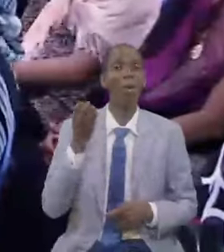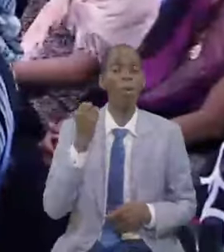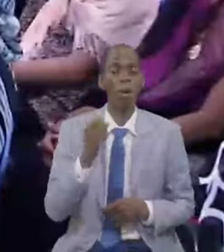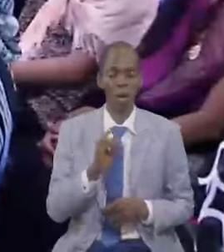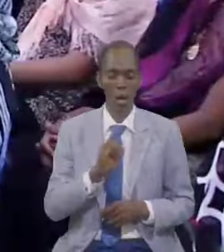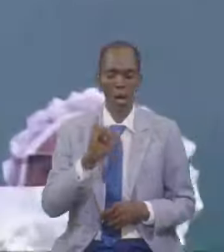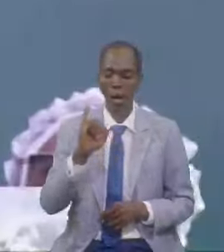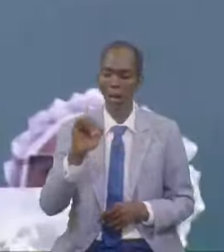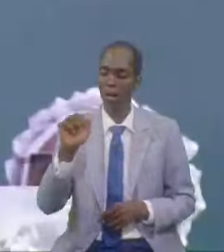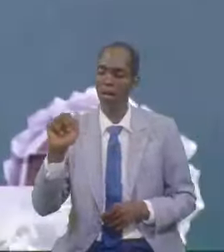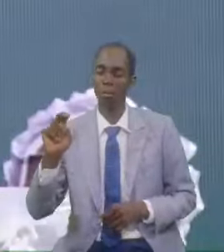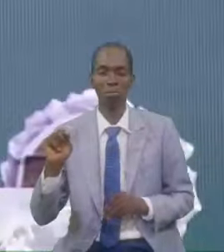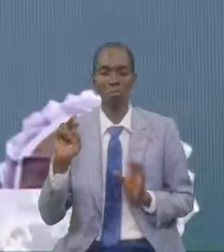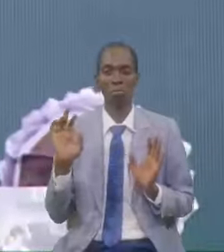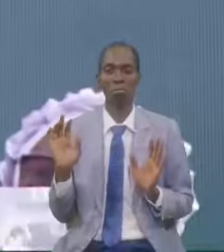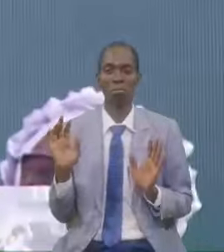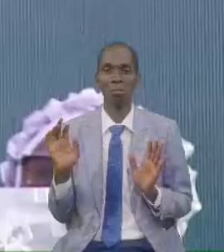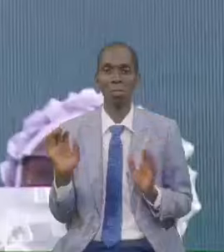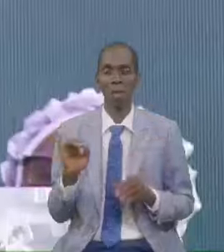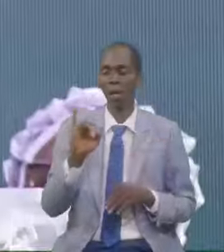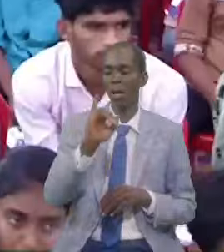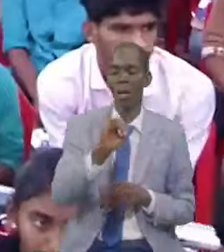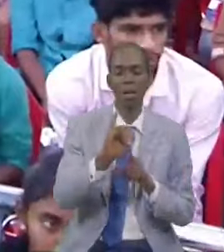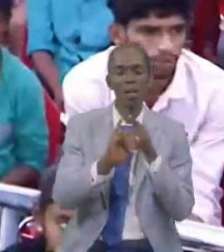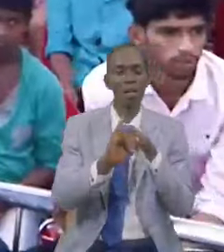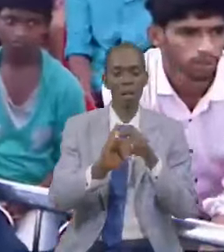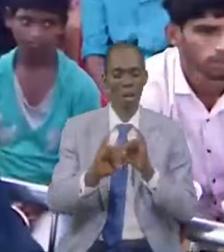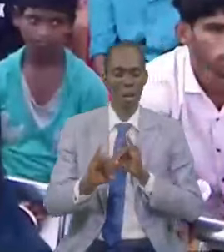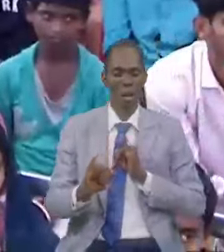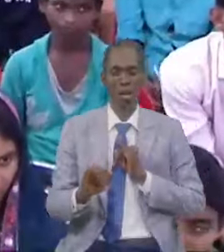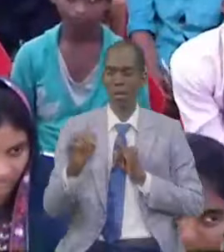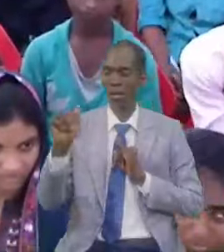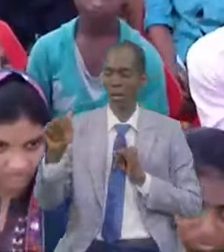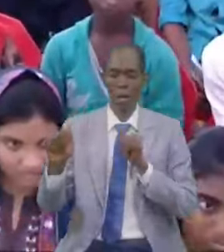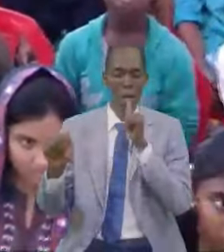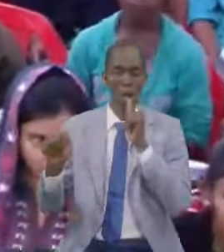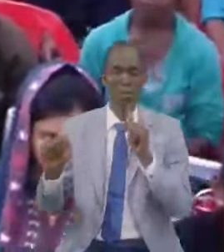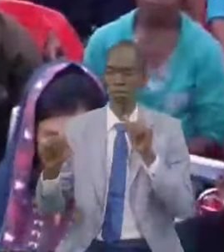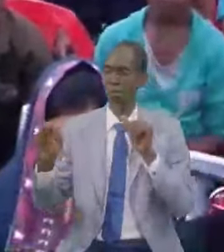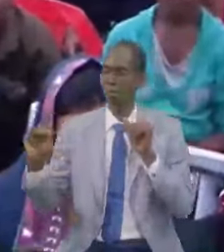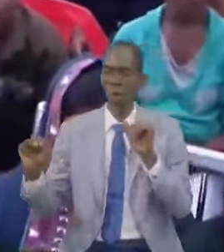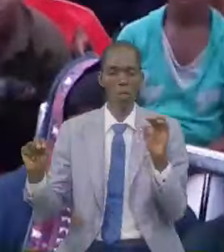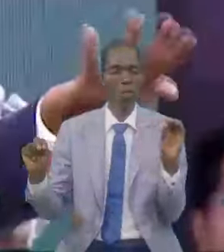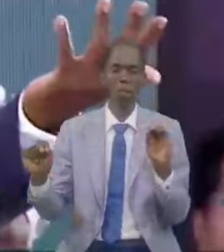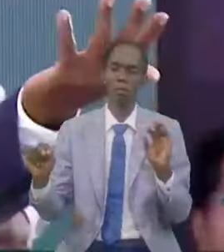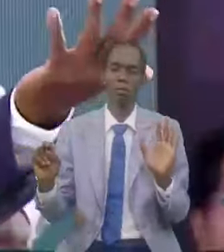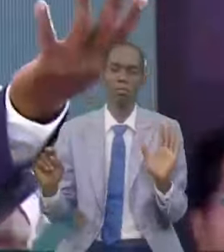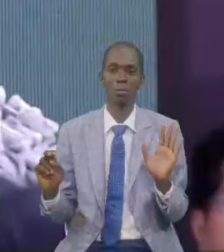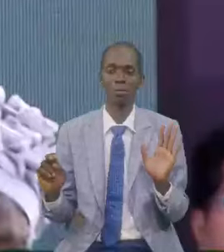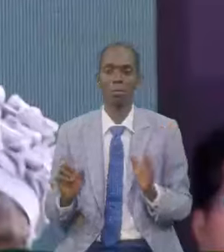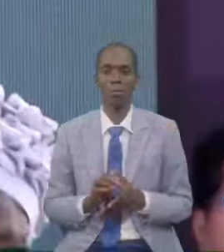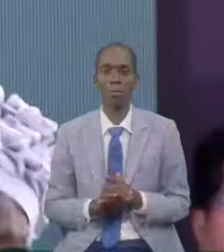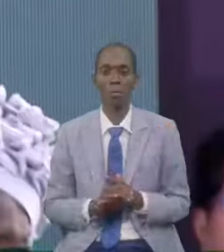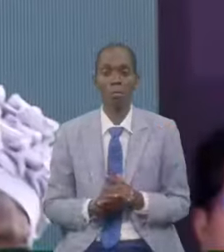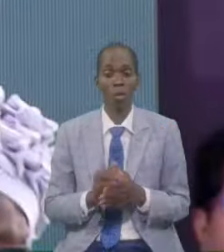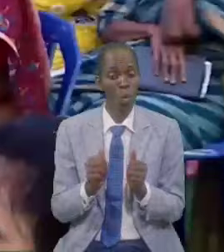N గా ఉన్నాను. I am nothing. అంటే ఐ ఏఎం ఐ యామ్ నథింగ్, నేనేమీ కాను. Without Christ